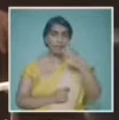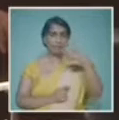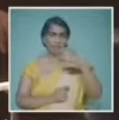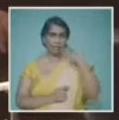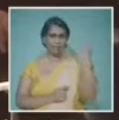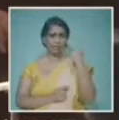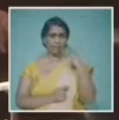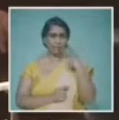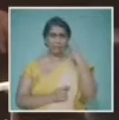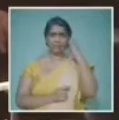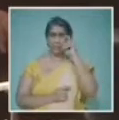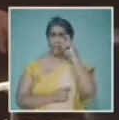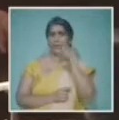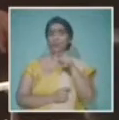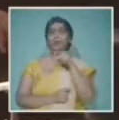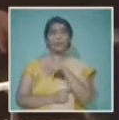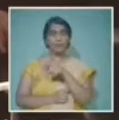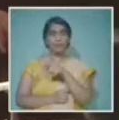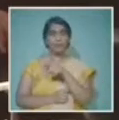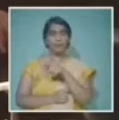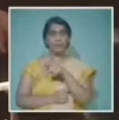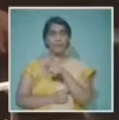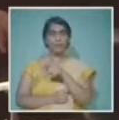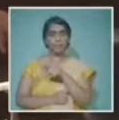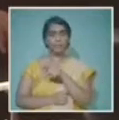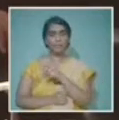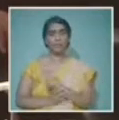වගේ මා දැක්ක කරා. ඔහු